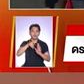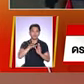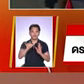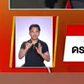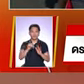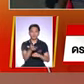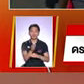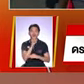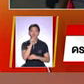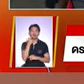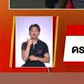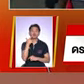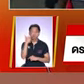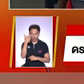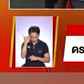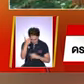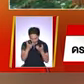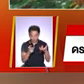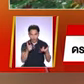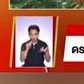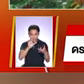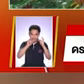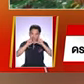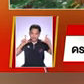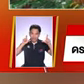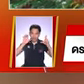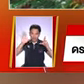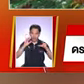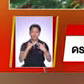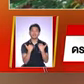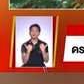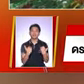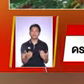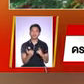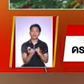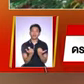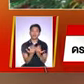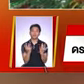านี่ปลาส้มอร่อยเป็นของดีขึ้นชื่อก็เรียกว่าตอนนี้ยังไม่มีผลกระทบอะไรนะคะ